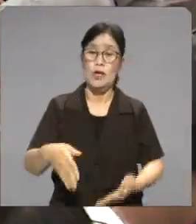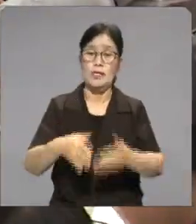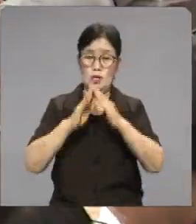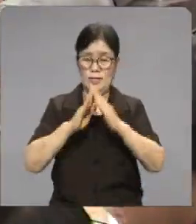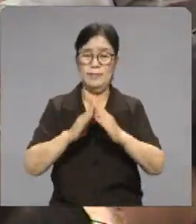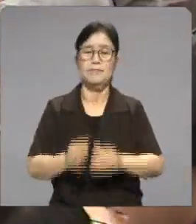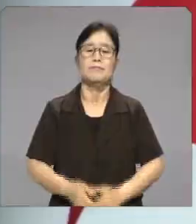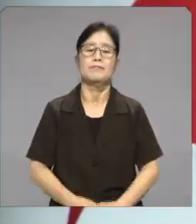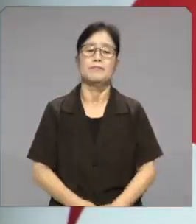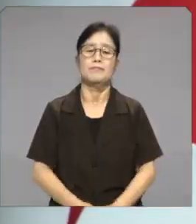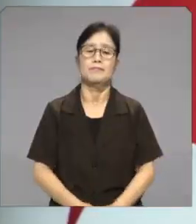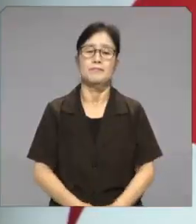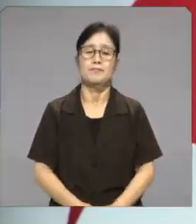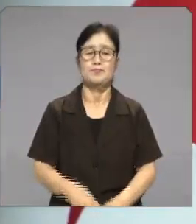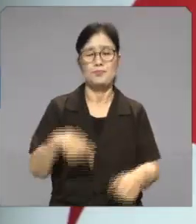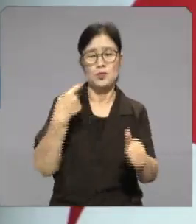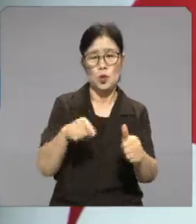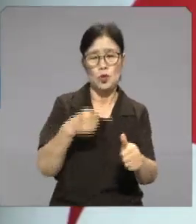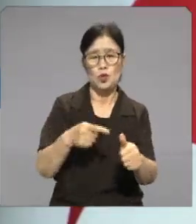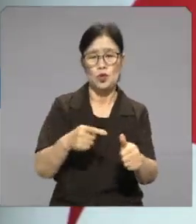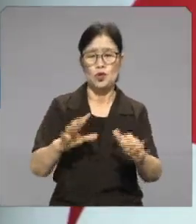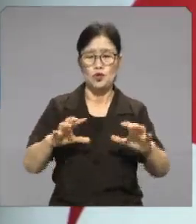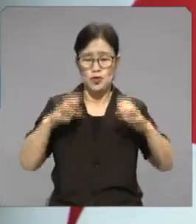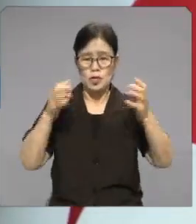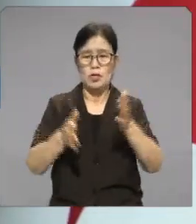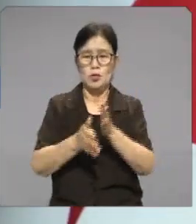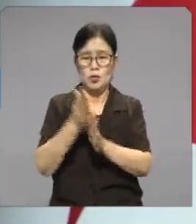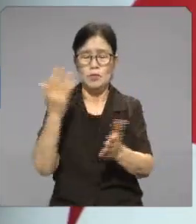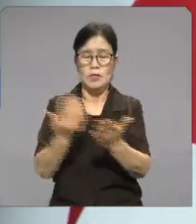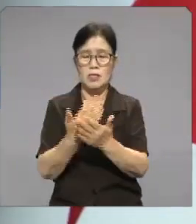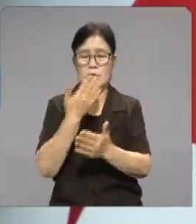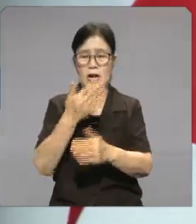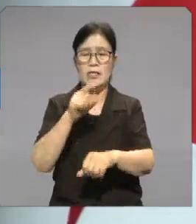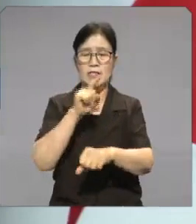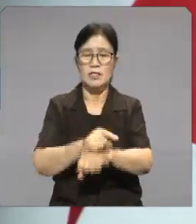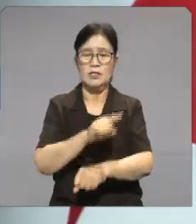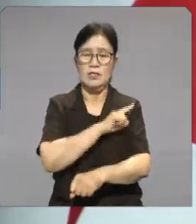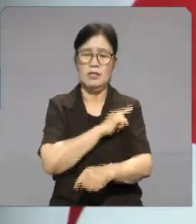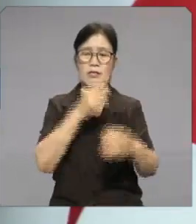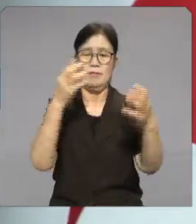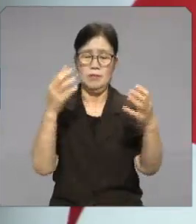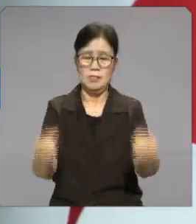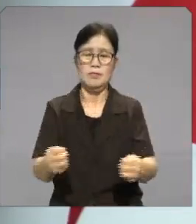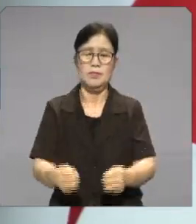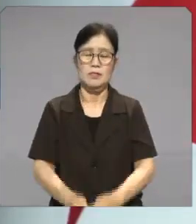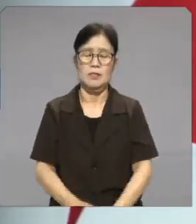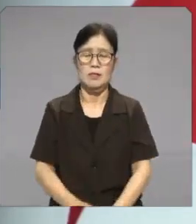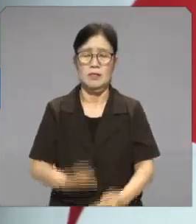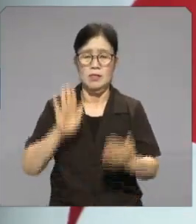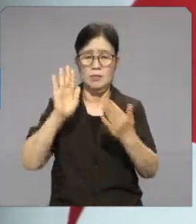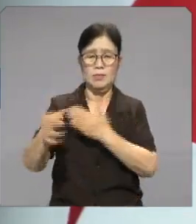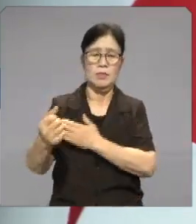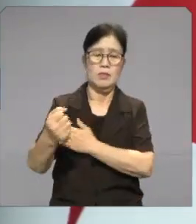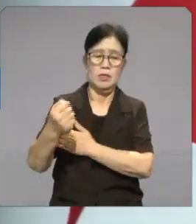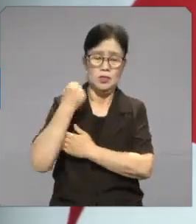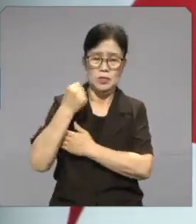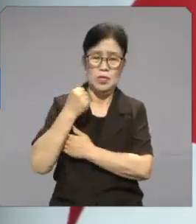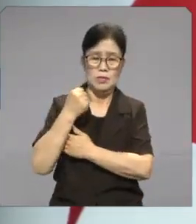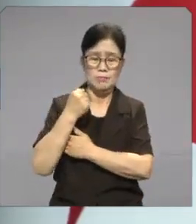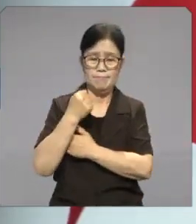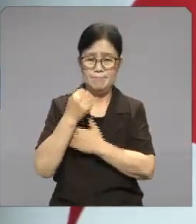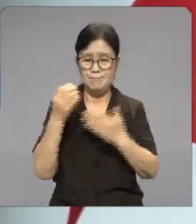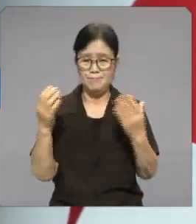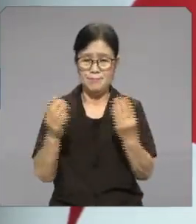정했습니다. 교육 국제화 도시로 도약할 가능성이 가장 높습니다. 미래